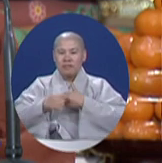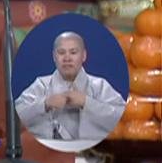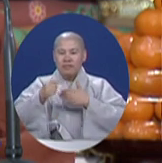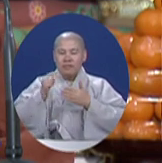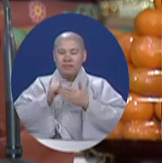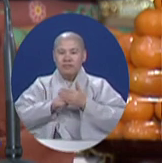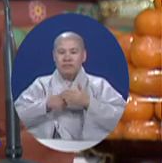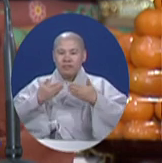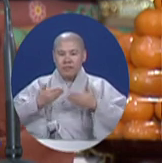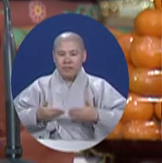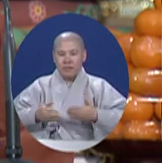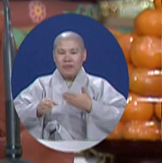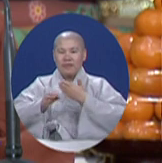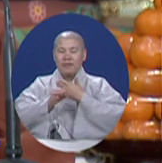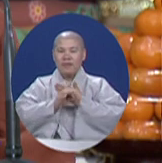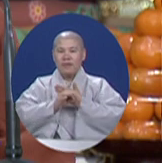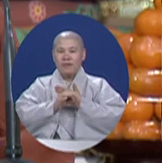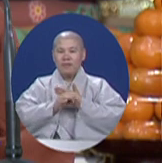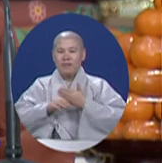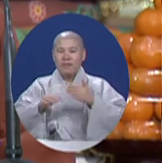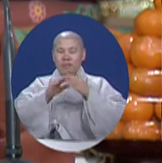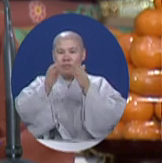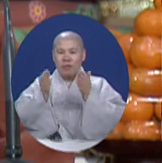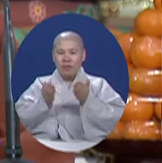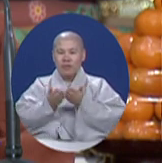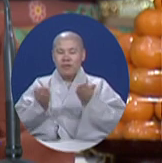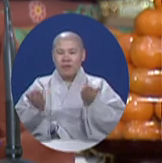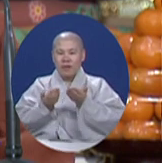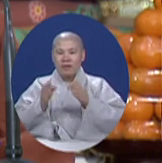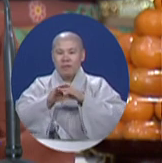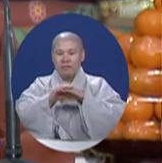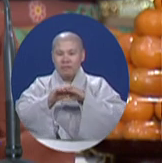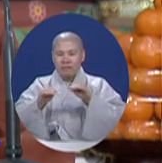마음 하나 쉬면 모든 일이 다 풀려요.